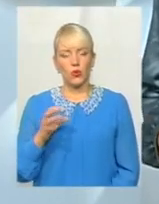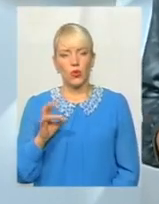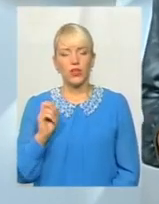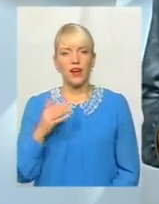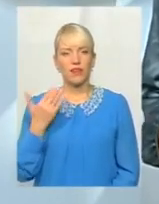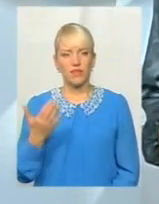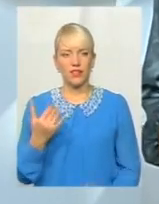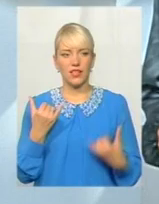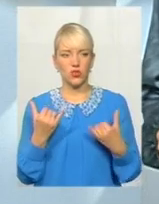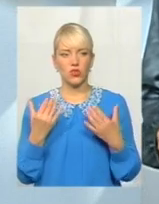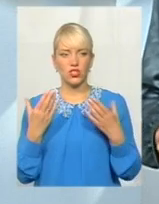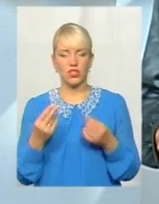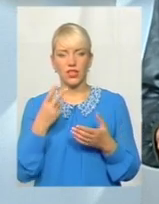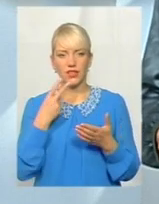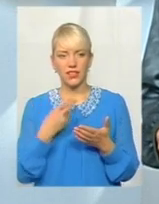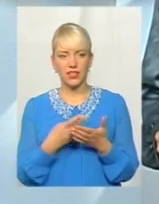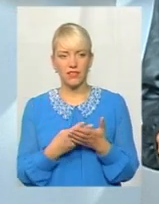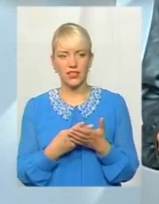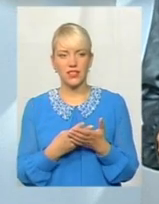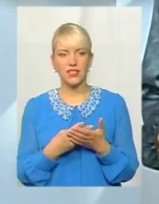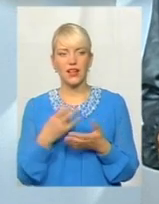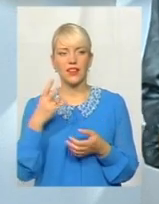ви на сьогоднішній день дивитеся